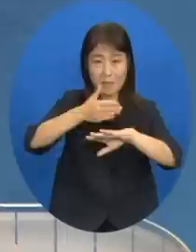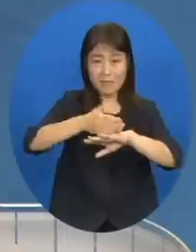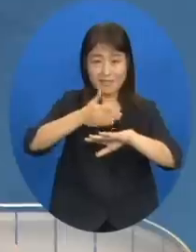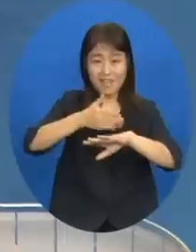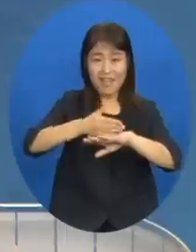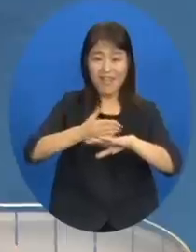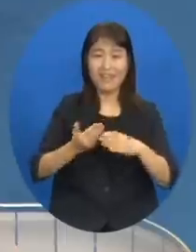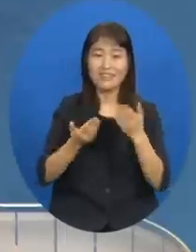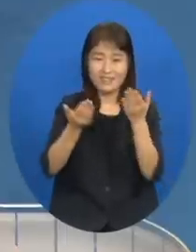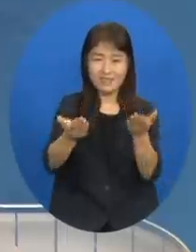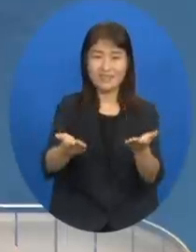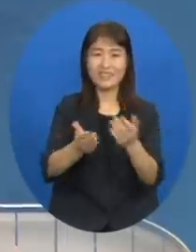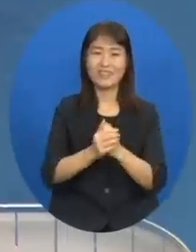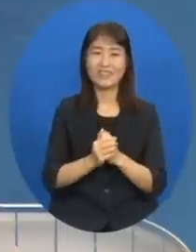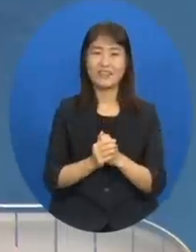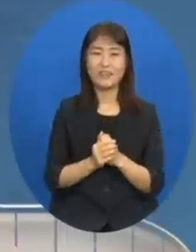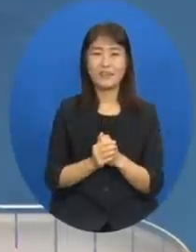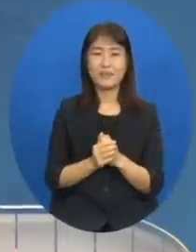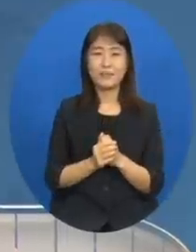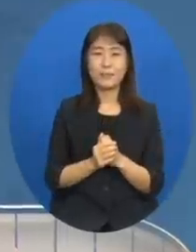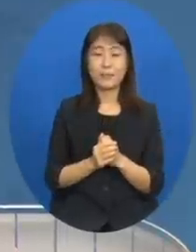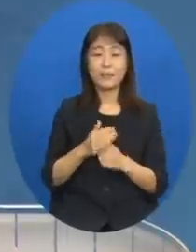전해드립니다 제가